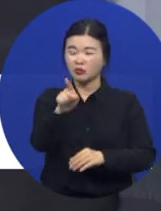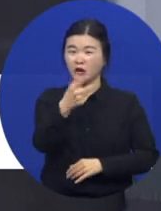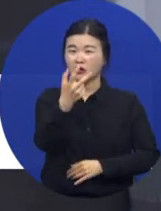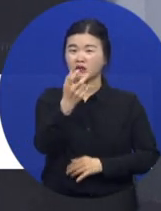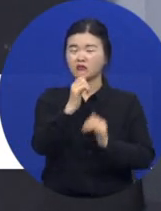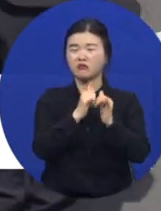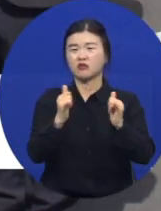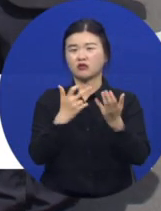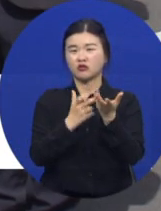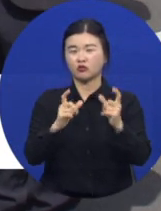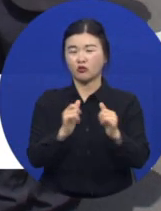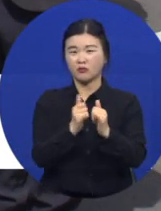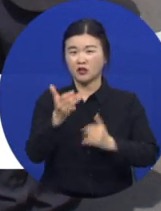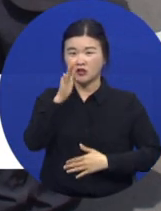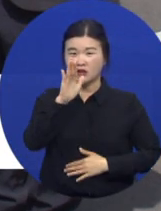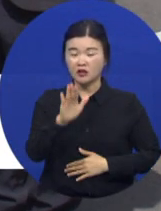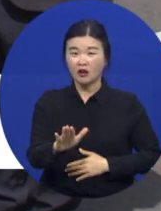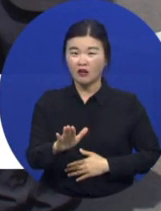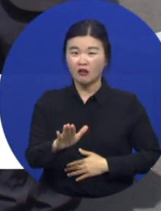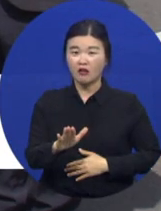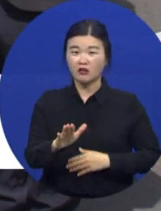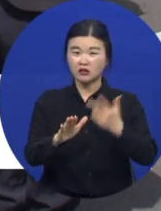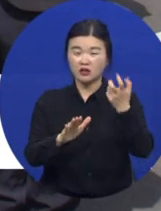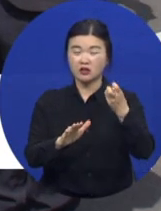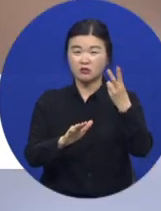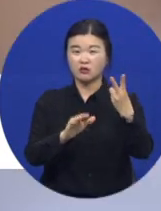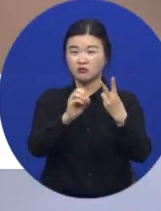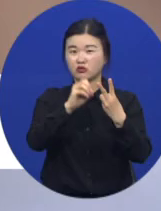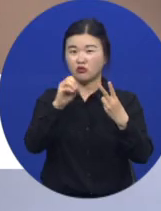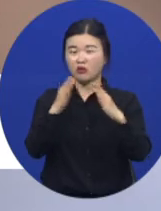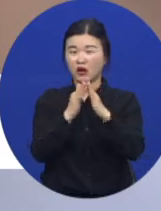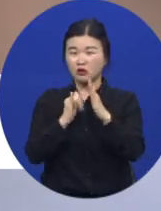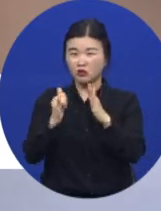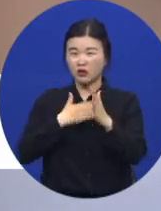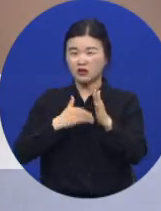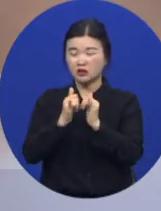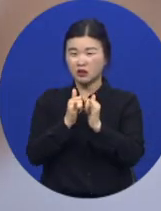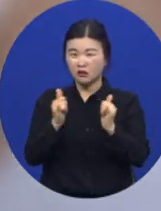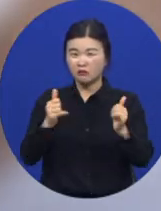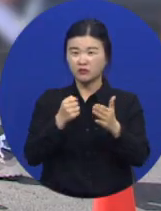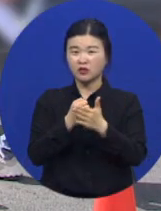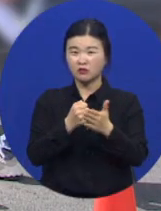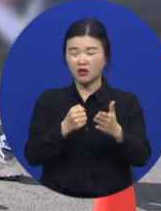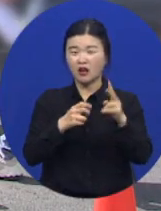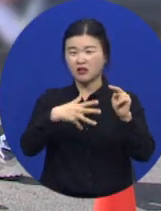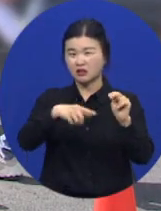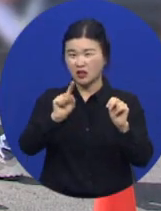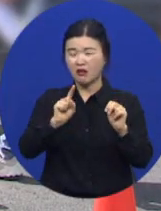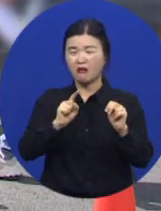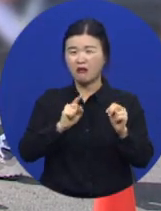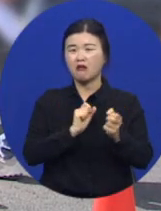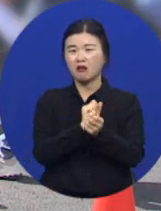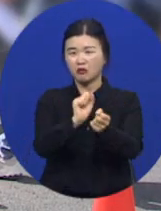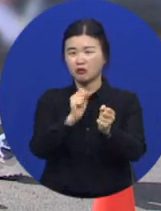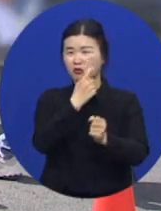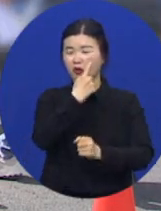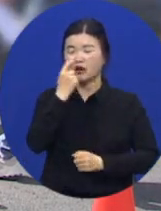173명으로 대부분을 차지한 가운데 72%가 가족이나 지인 등에 의한 N차 감염으로